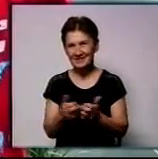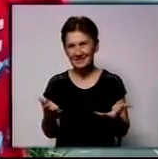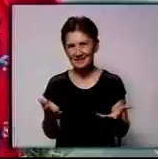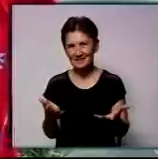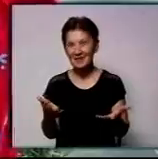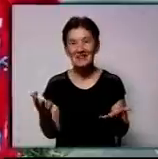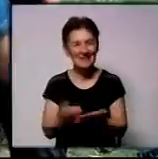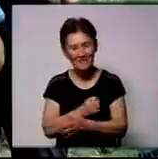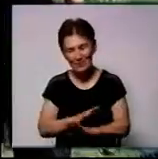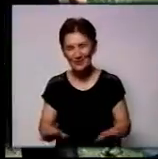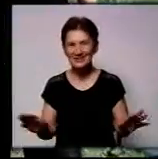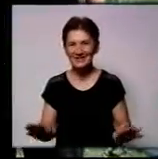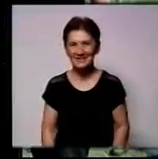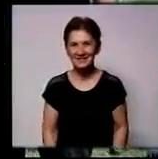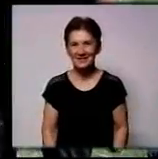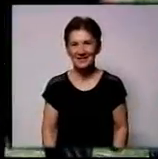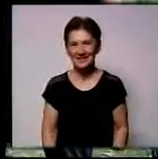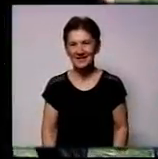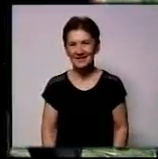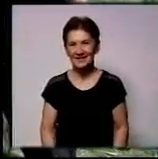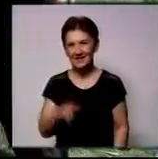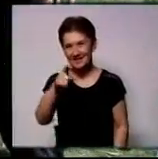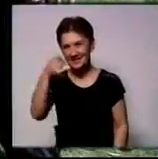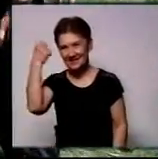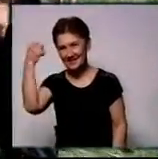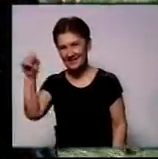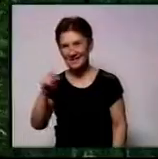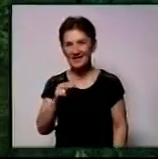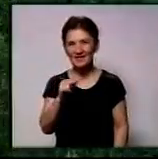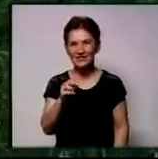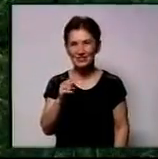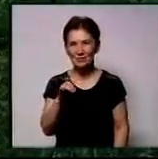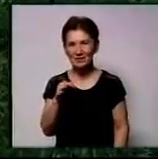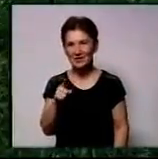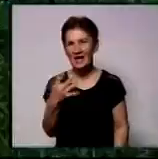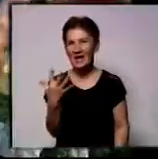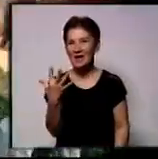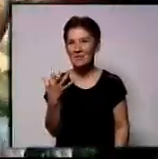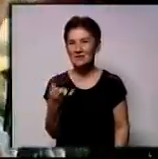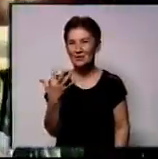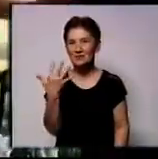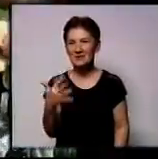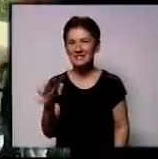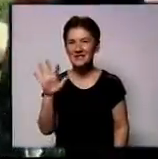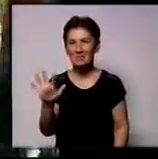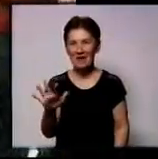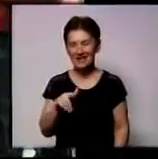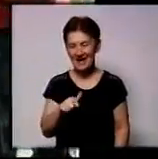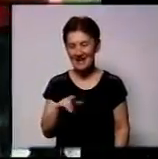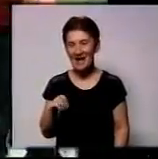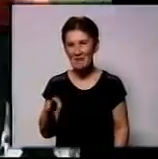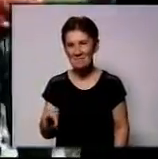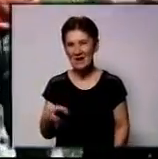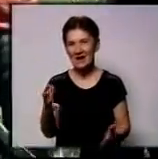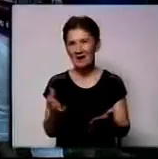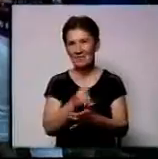не вийшло. Переможцем фестивалю став Едуард Чоботар. Його улов 555 грамів риби. Рибалка отримав кубок,